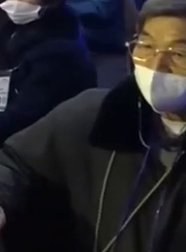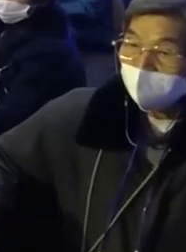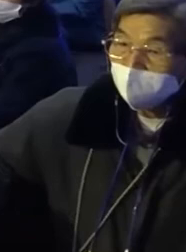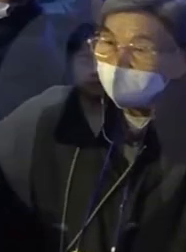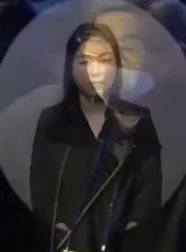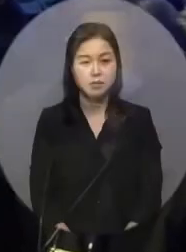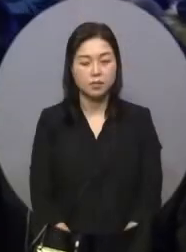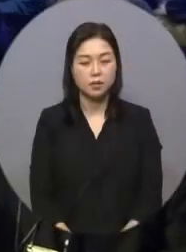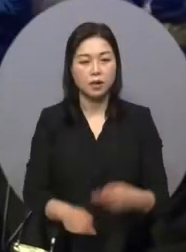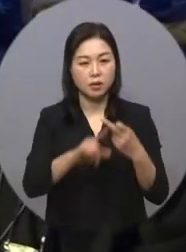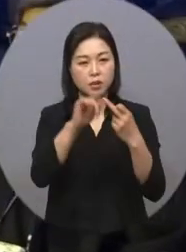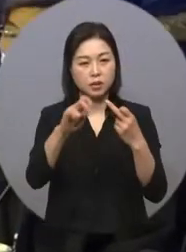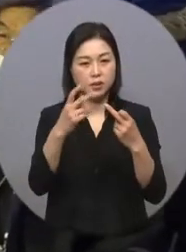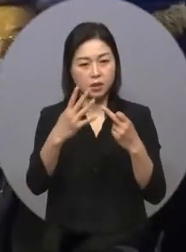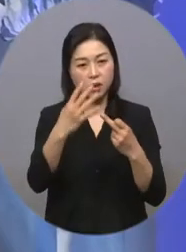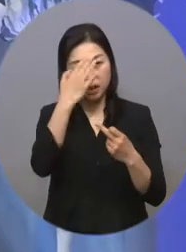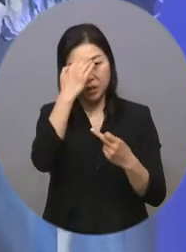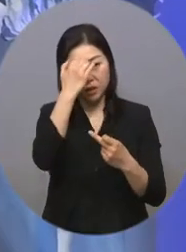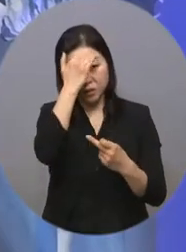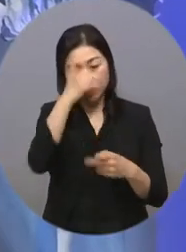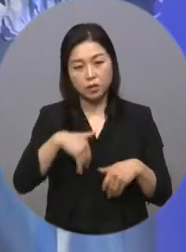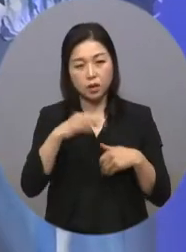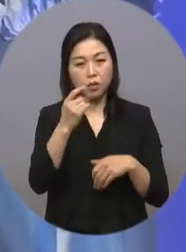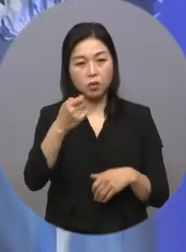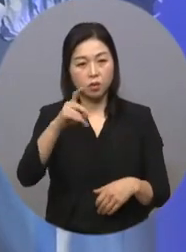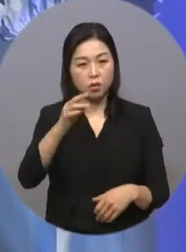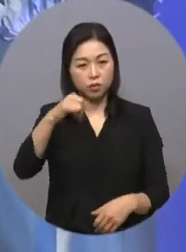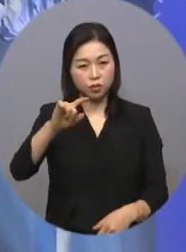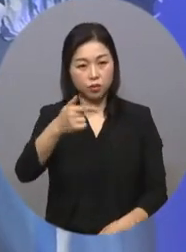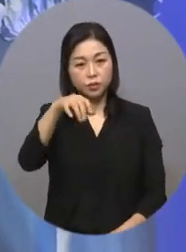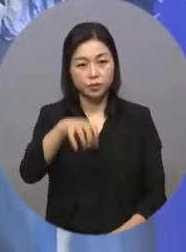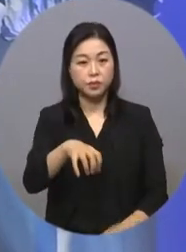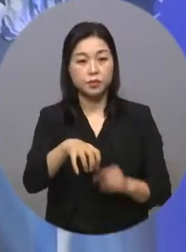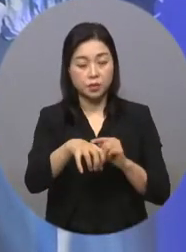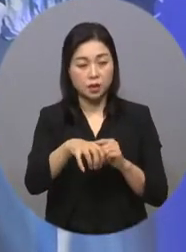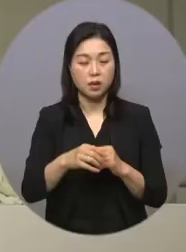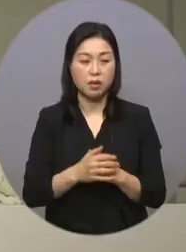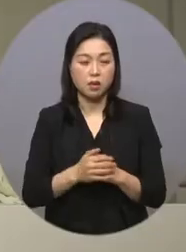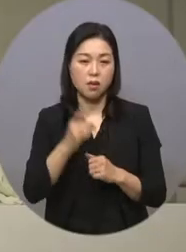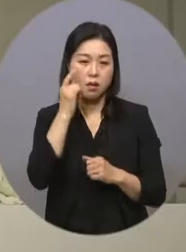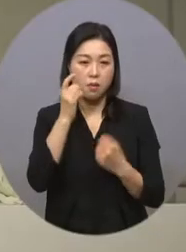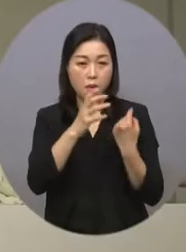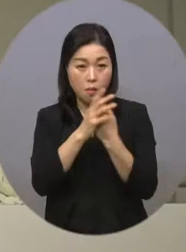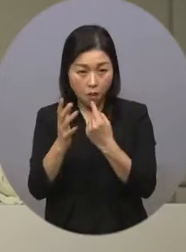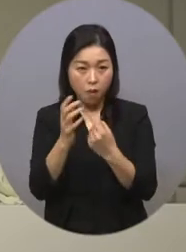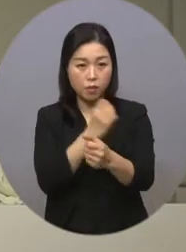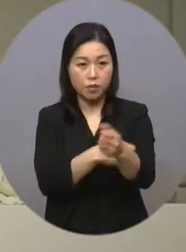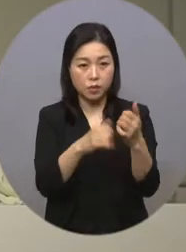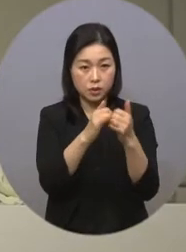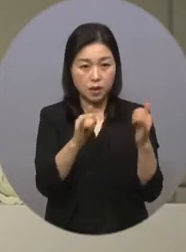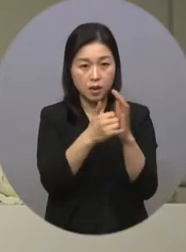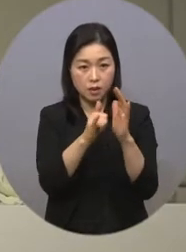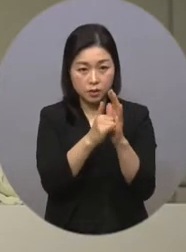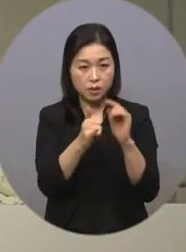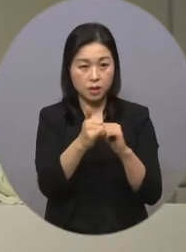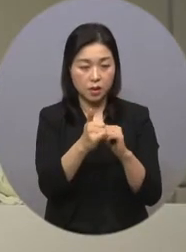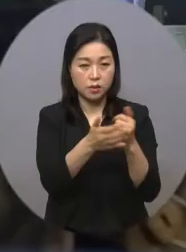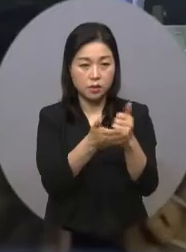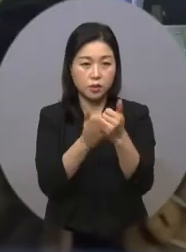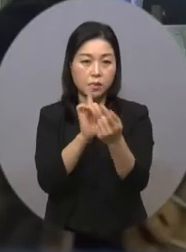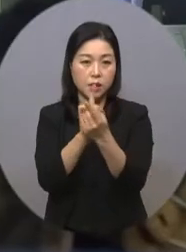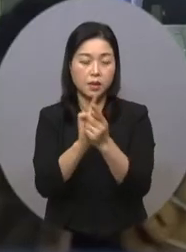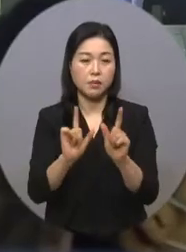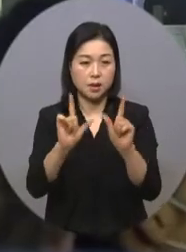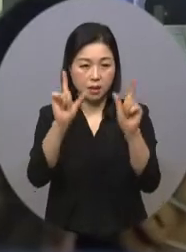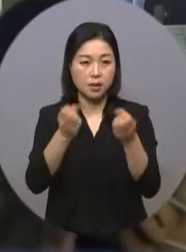지난 24일 충남 홍성군 제2컨벤션 웨딩홀에서 독립유공자와 유가족 초청 만남의 날 행사가